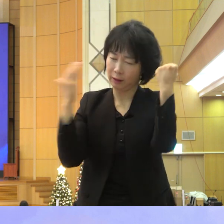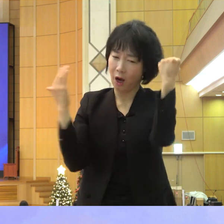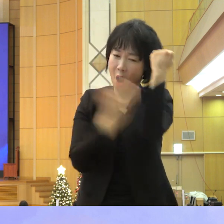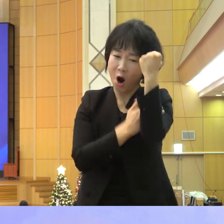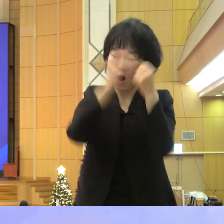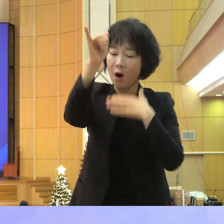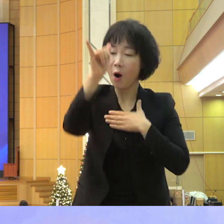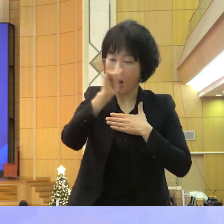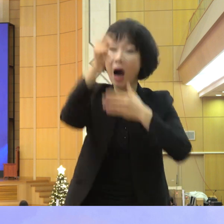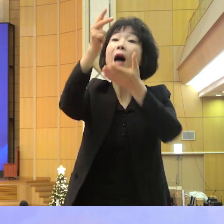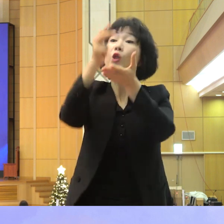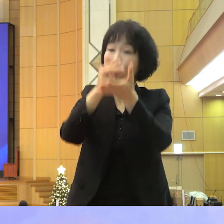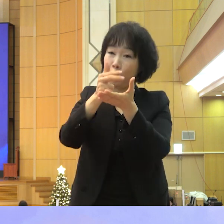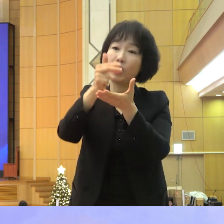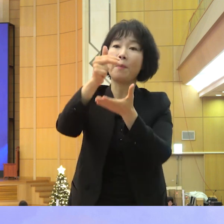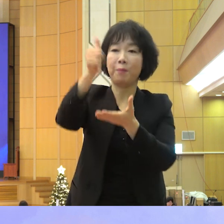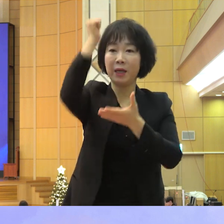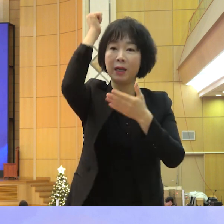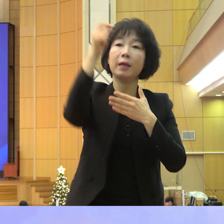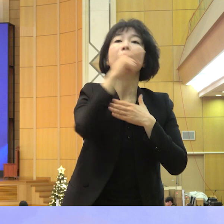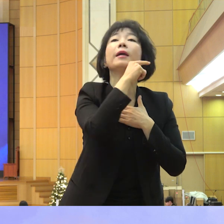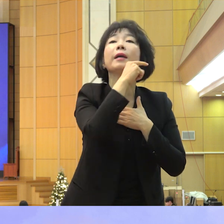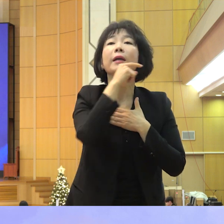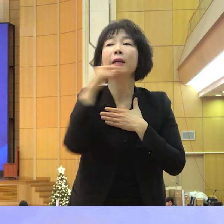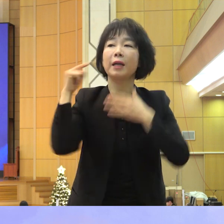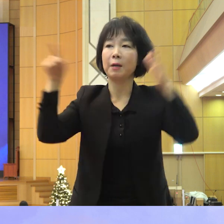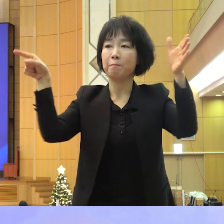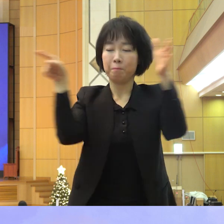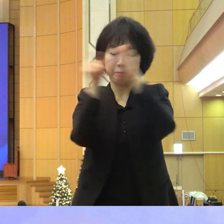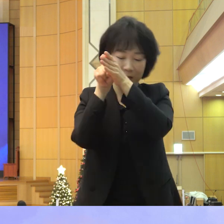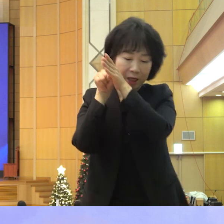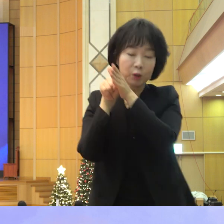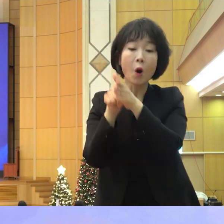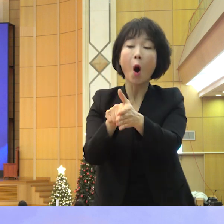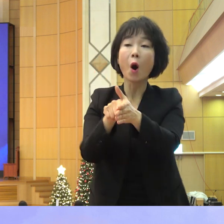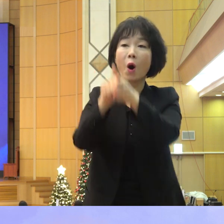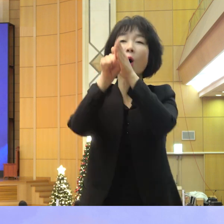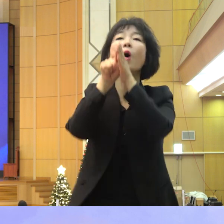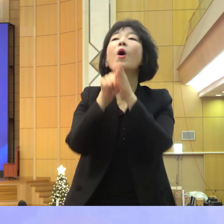보혈 능력이 또다. 주의 피